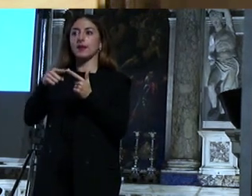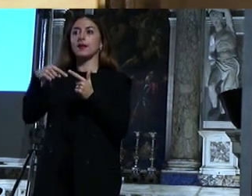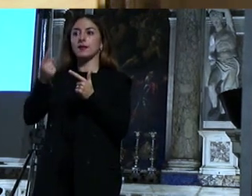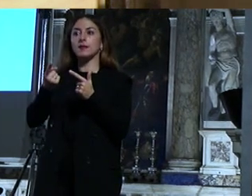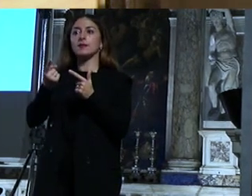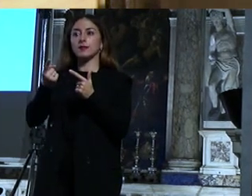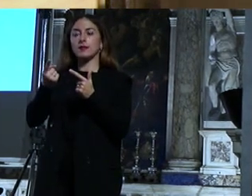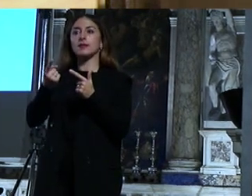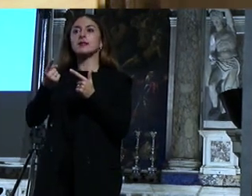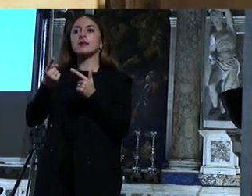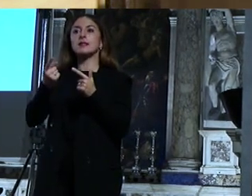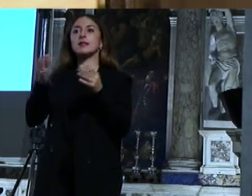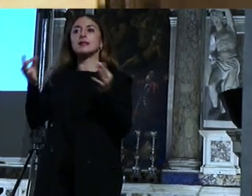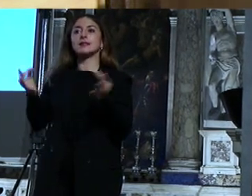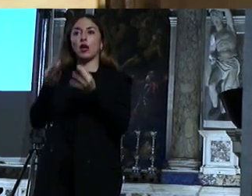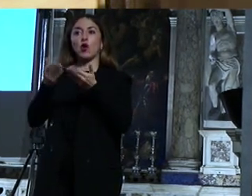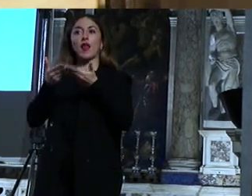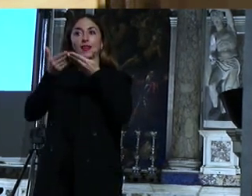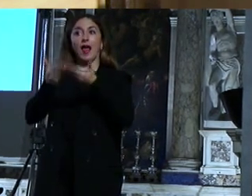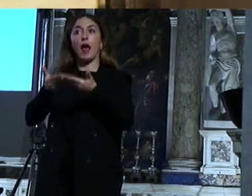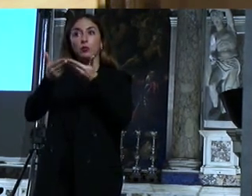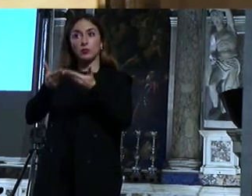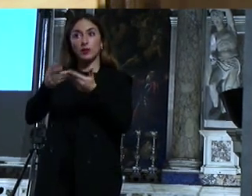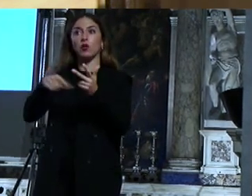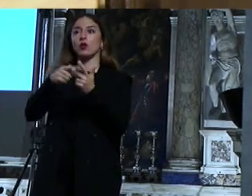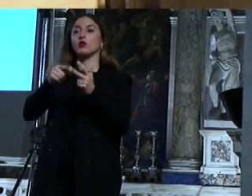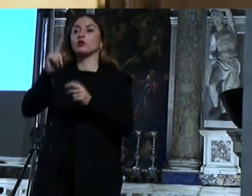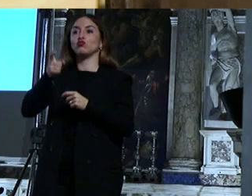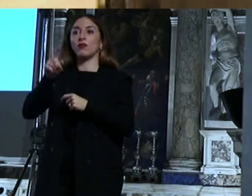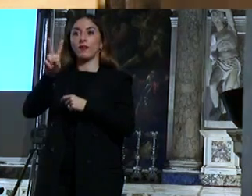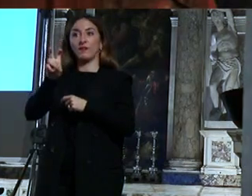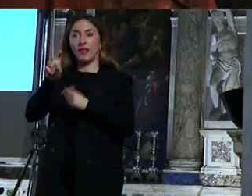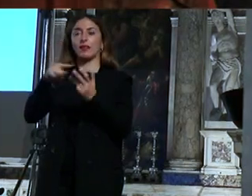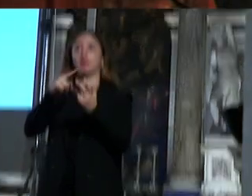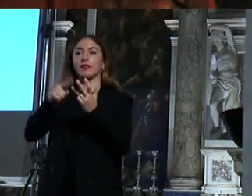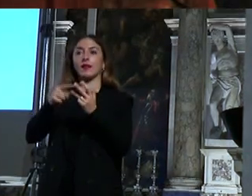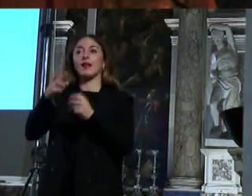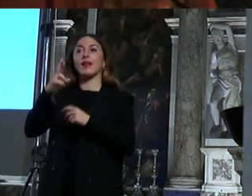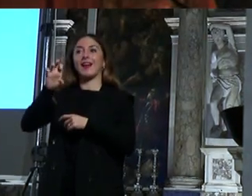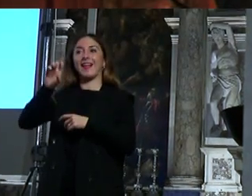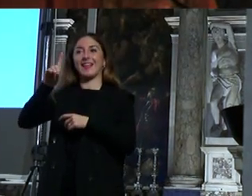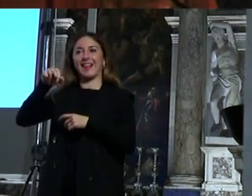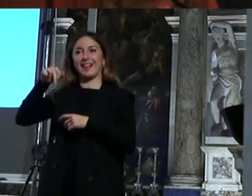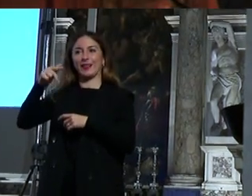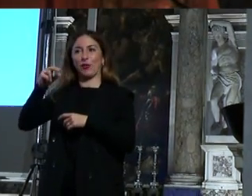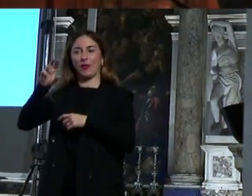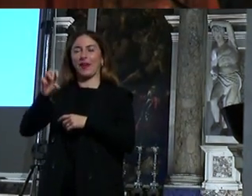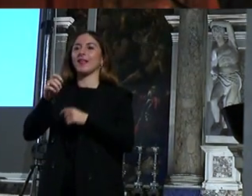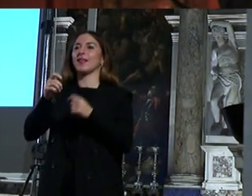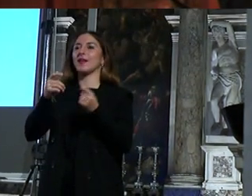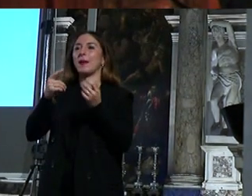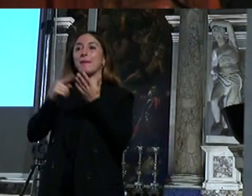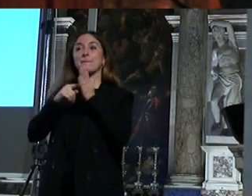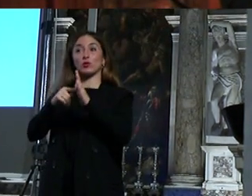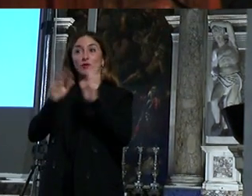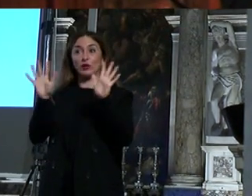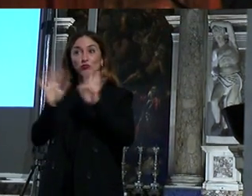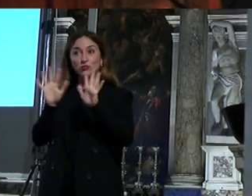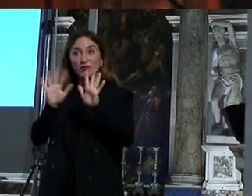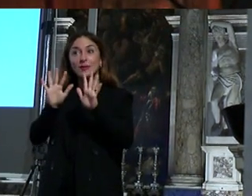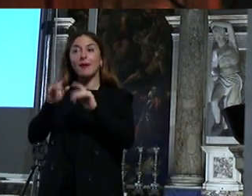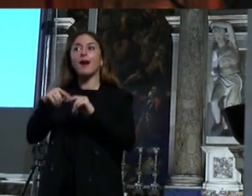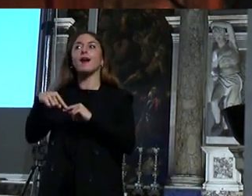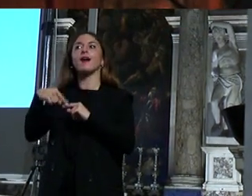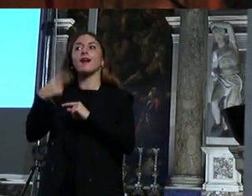con il Salone Nautico, è andata avanti col G20, col Redentore, con la Mostra del Cinema e